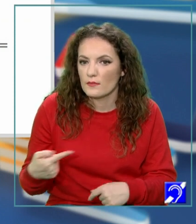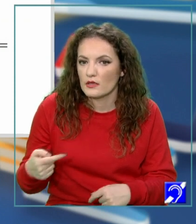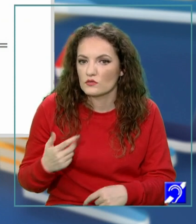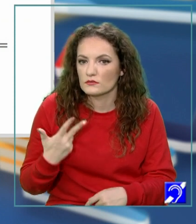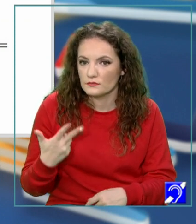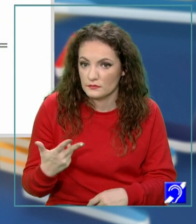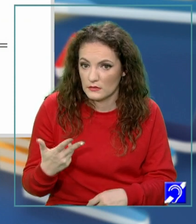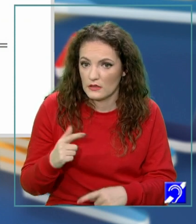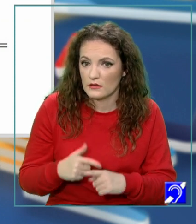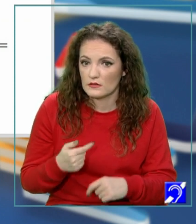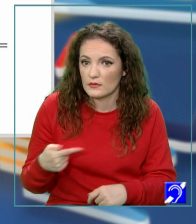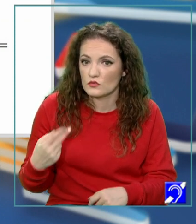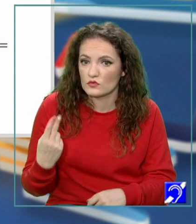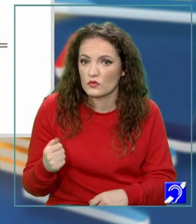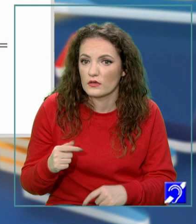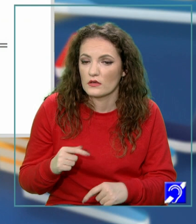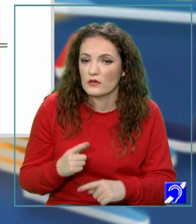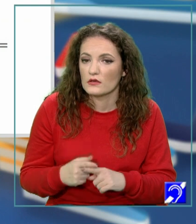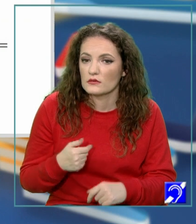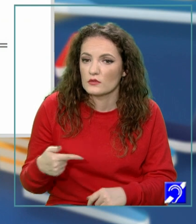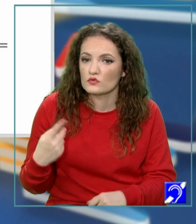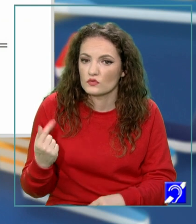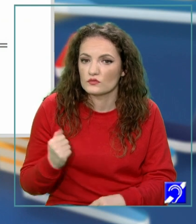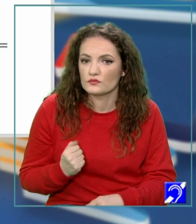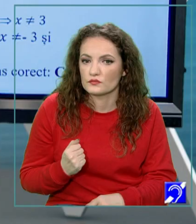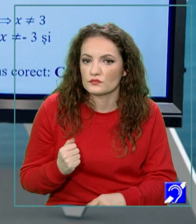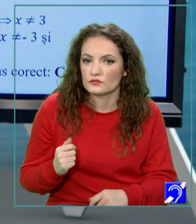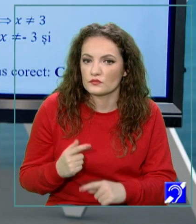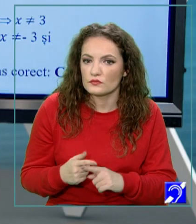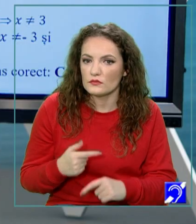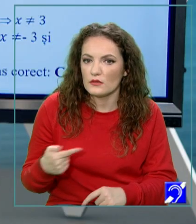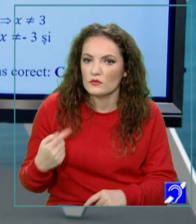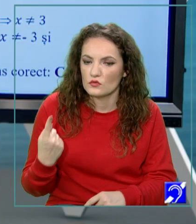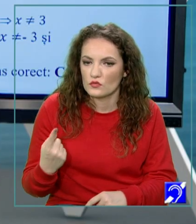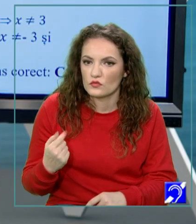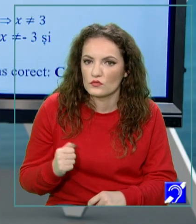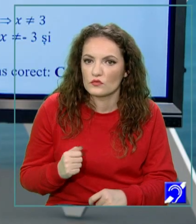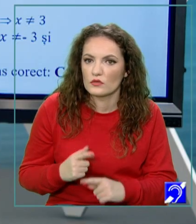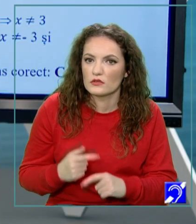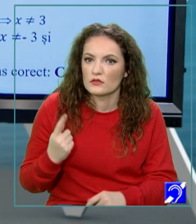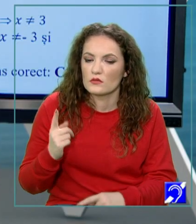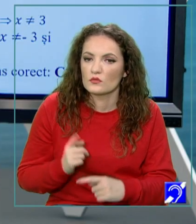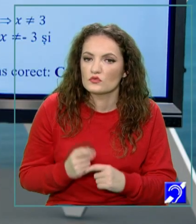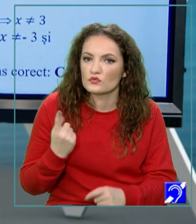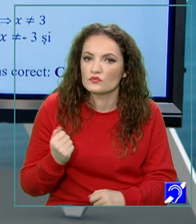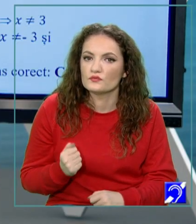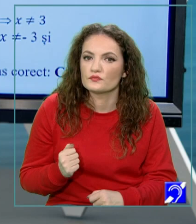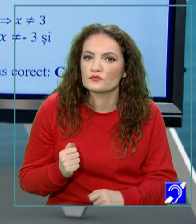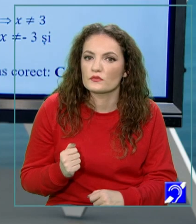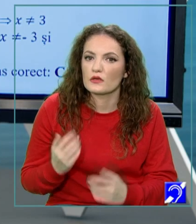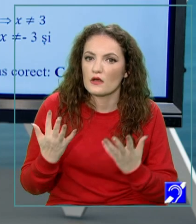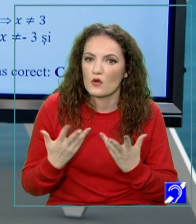1, supra numitorul meu comun este x minus 1 pe lângă x plus 1. Efectuăm calculele și obținem 3x